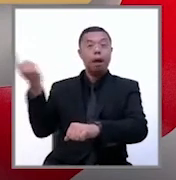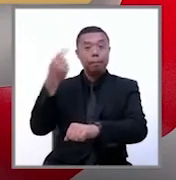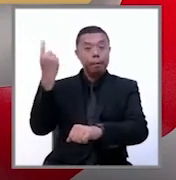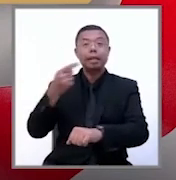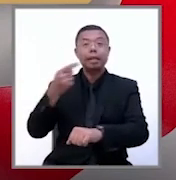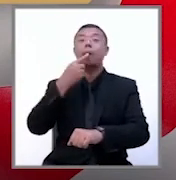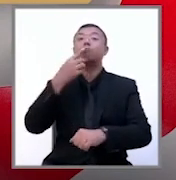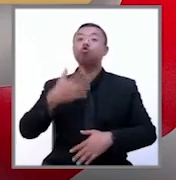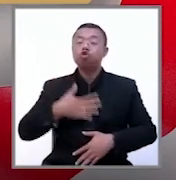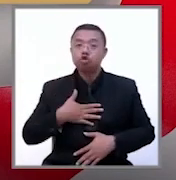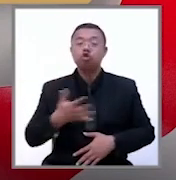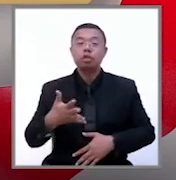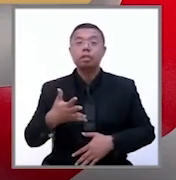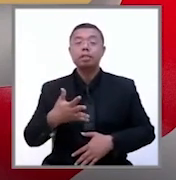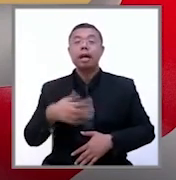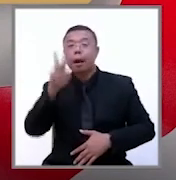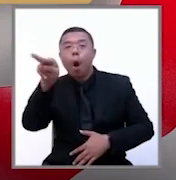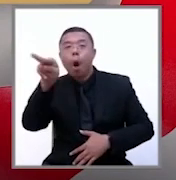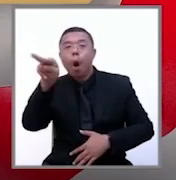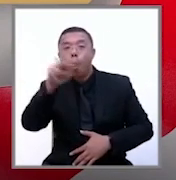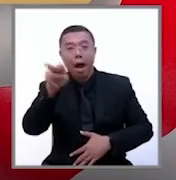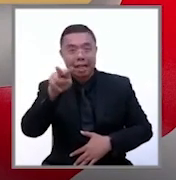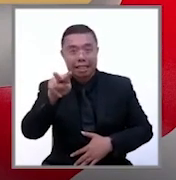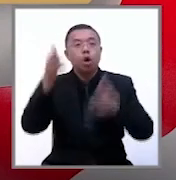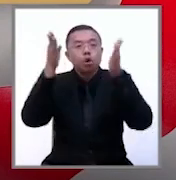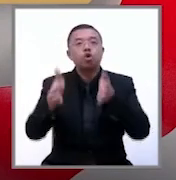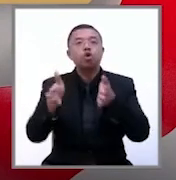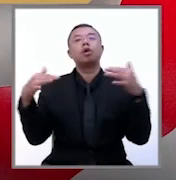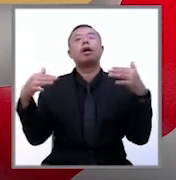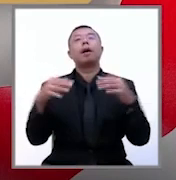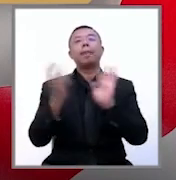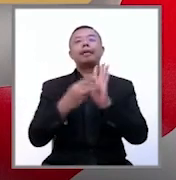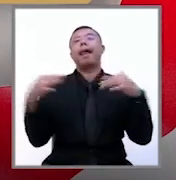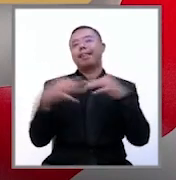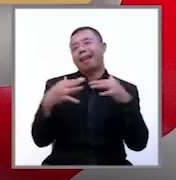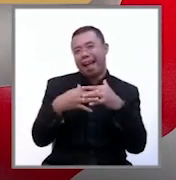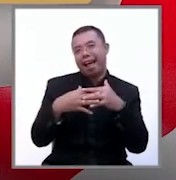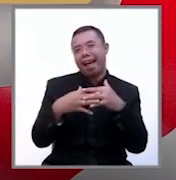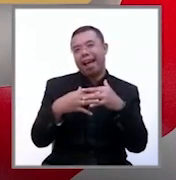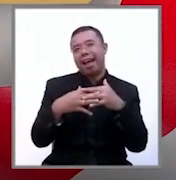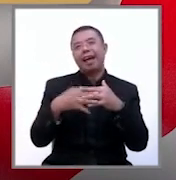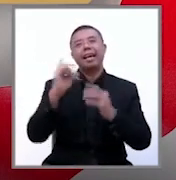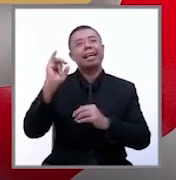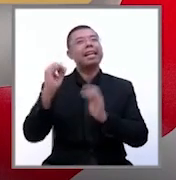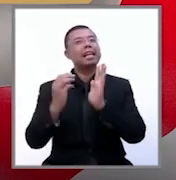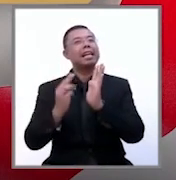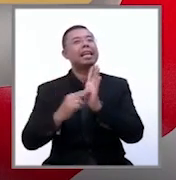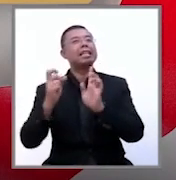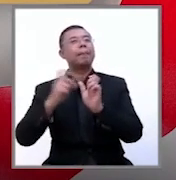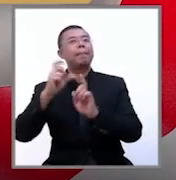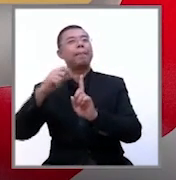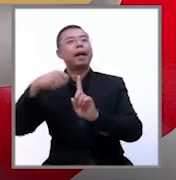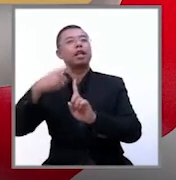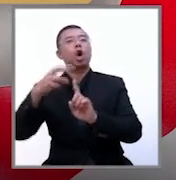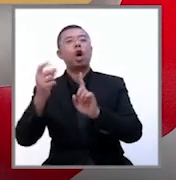itu mempunyai inspektorat jenderal agraria inspektorat jenderal agraria ini mengeluarkan